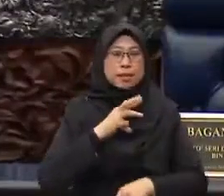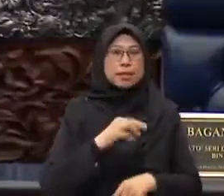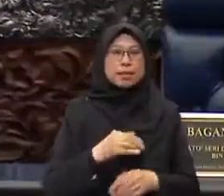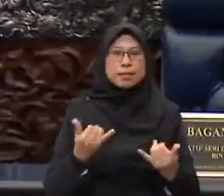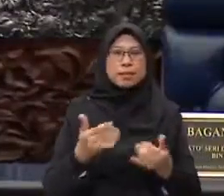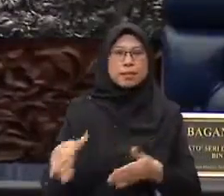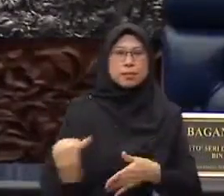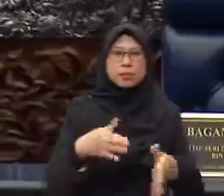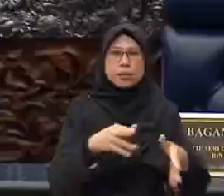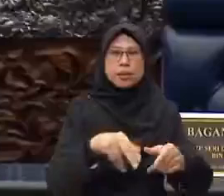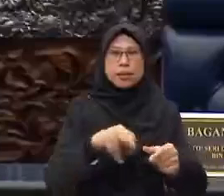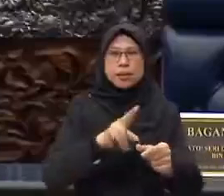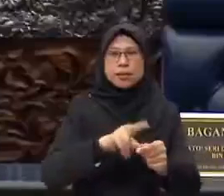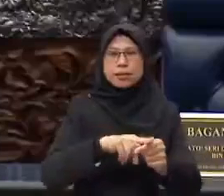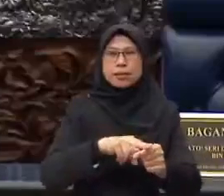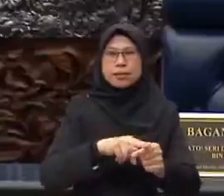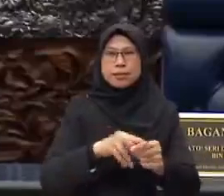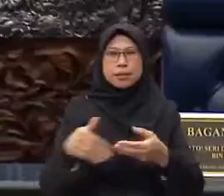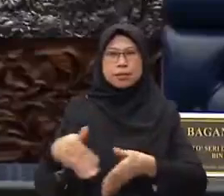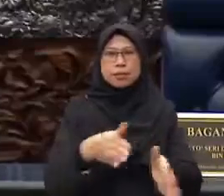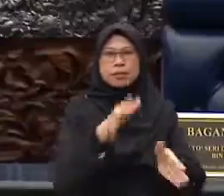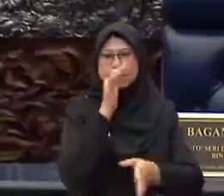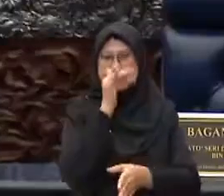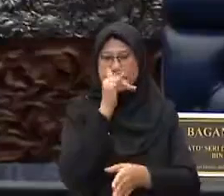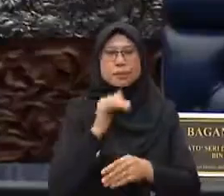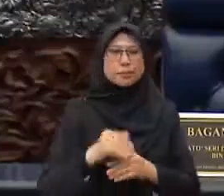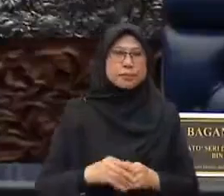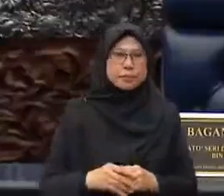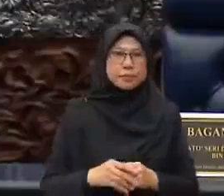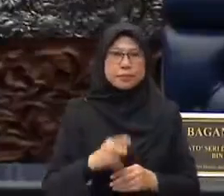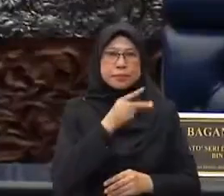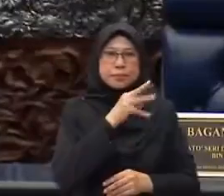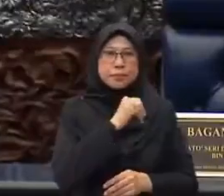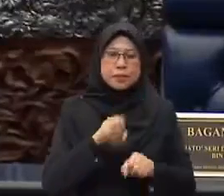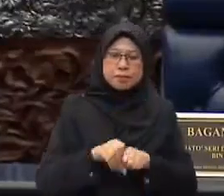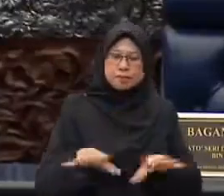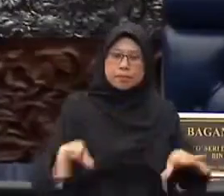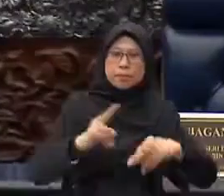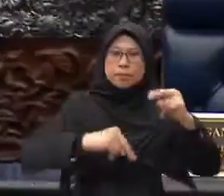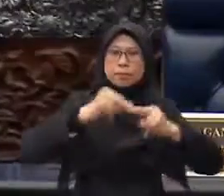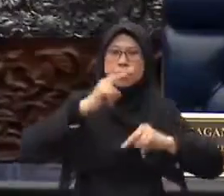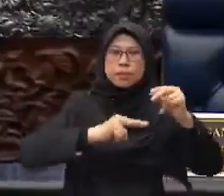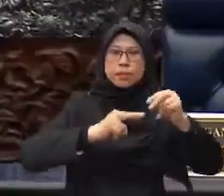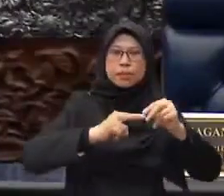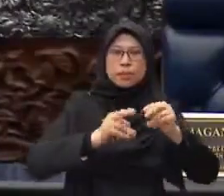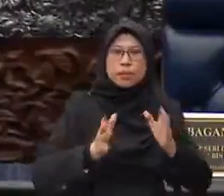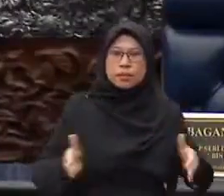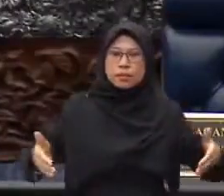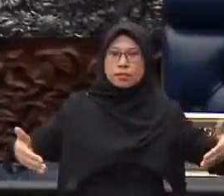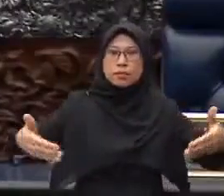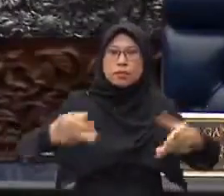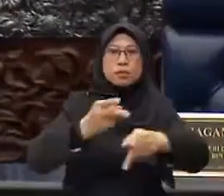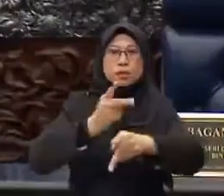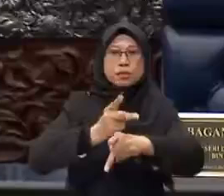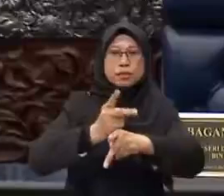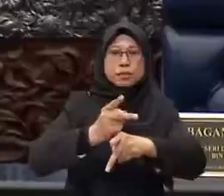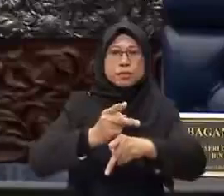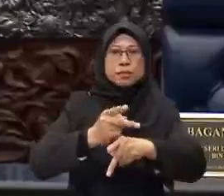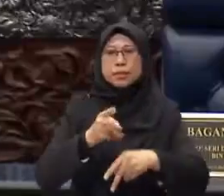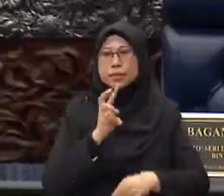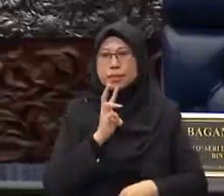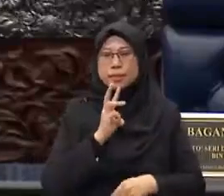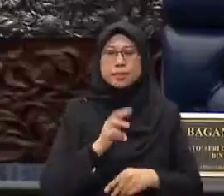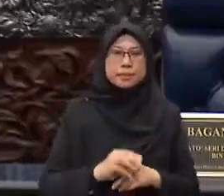Klang dan sungai Melaka Selain itu Kementerian akan terus memperluas pembinaan tangkungan air pinggiran sungai ataupun